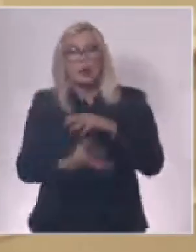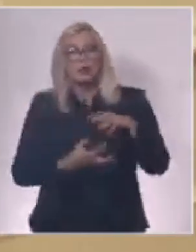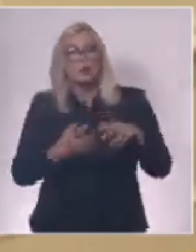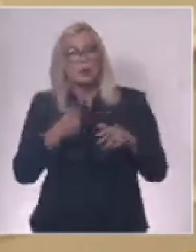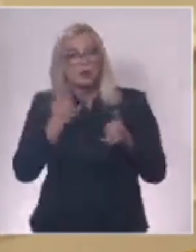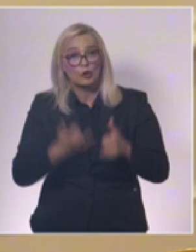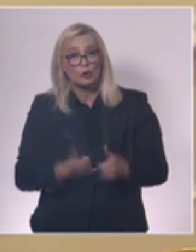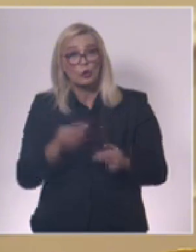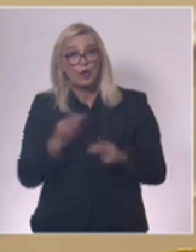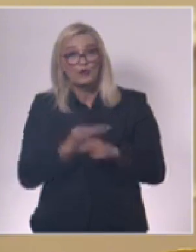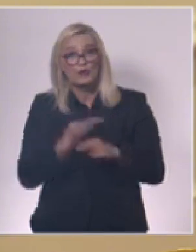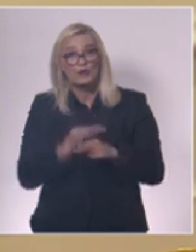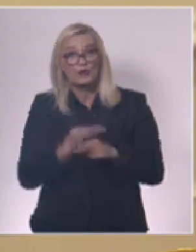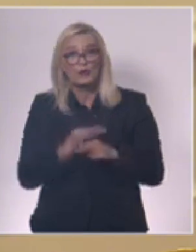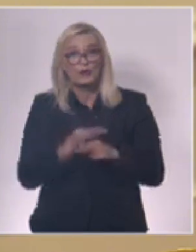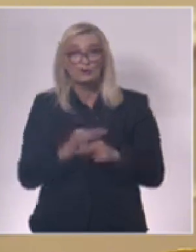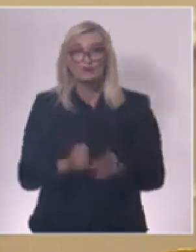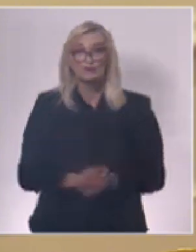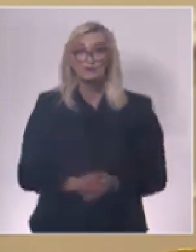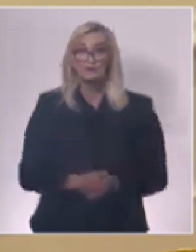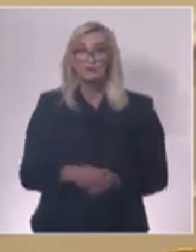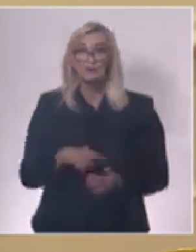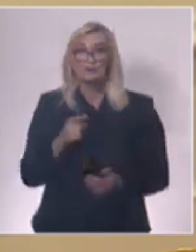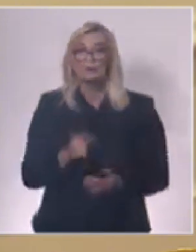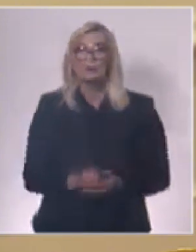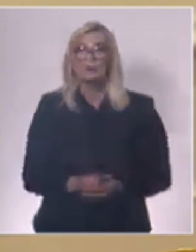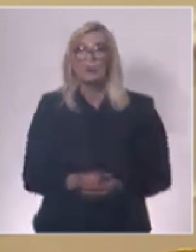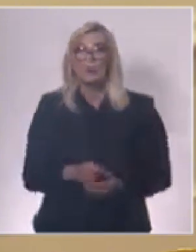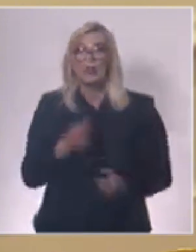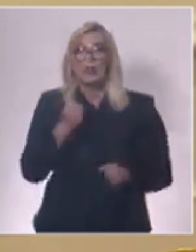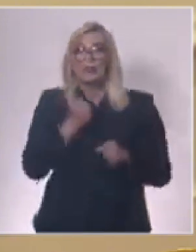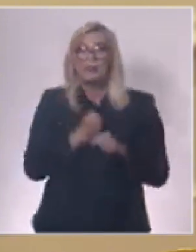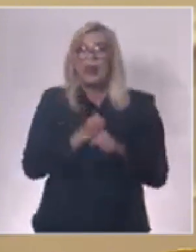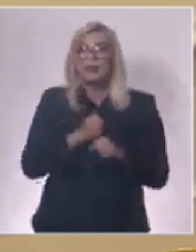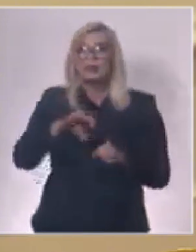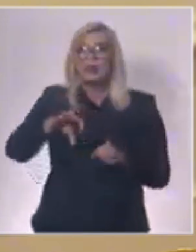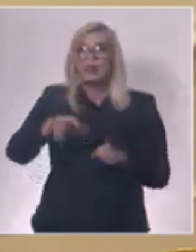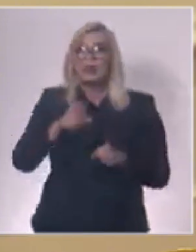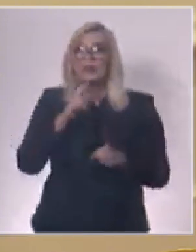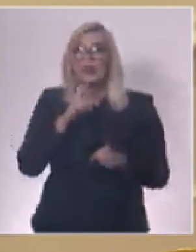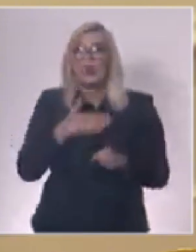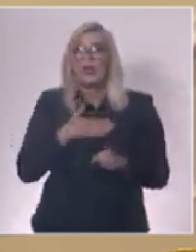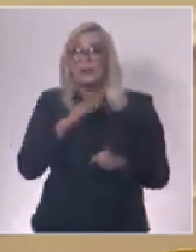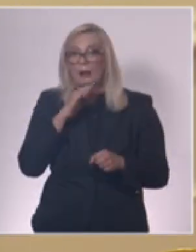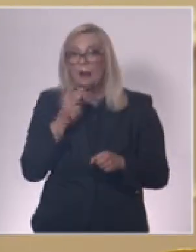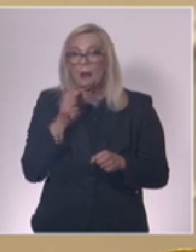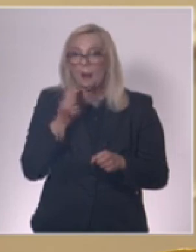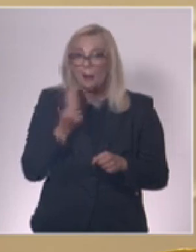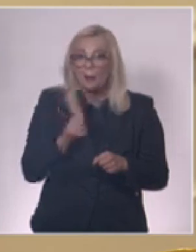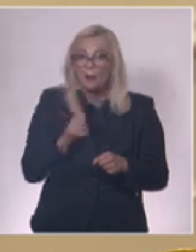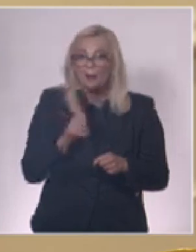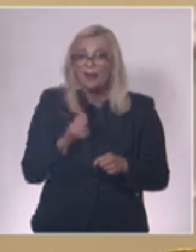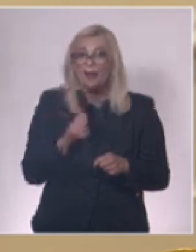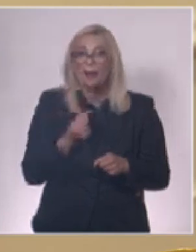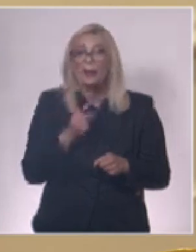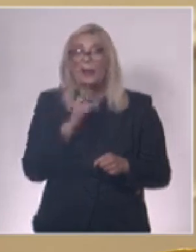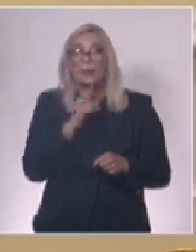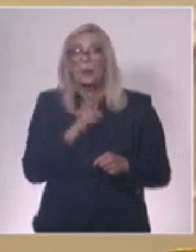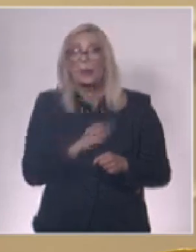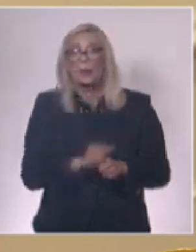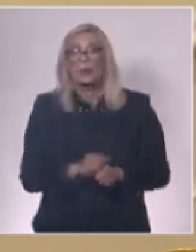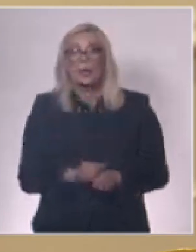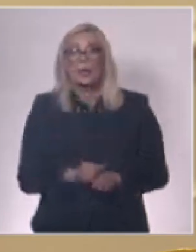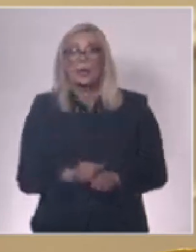дека станува збор за структура со многу пари која не е моќна, ако добро ве цитирам, да организира масовни